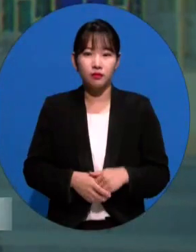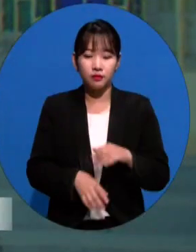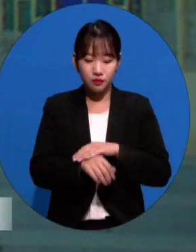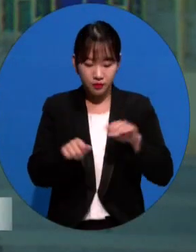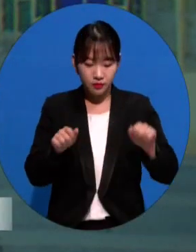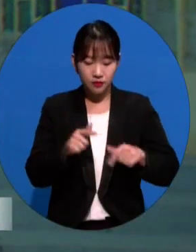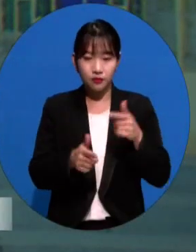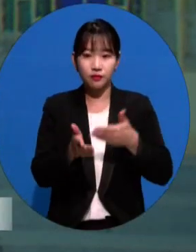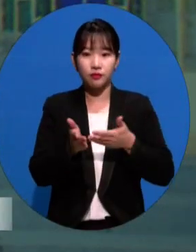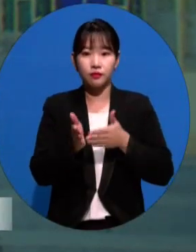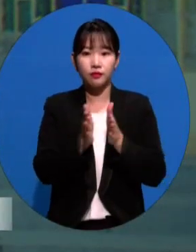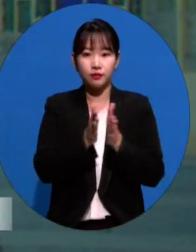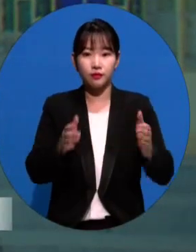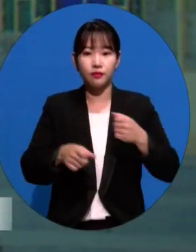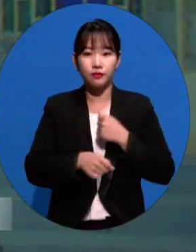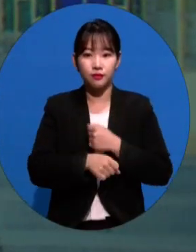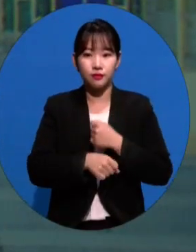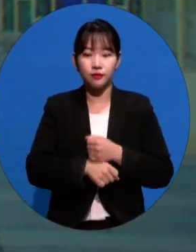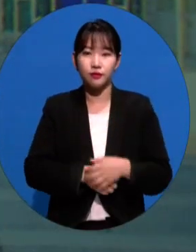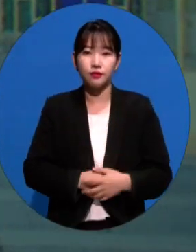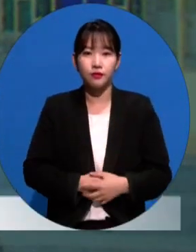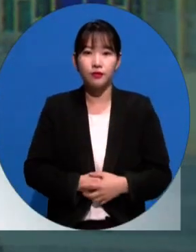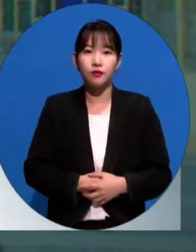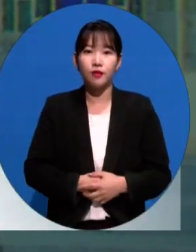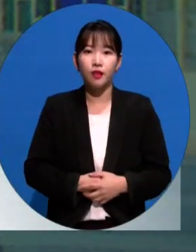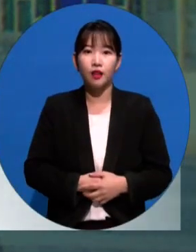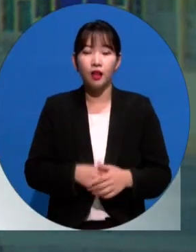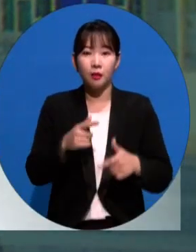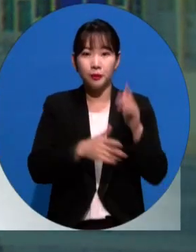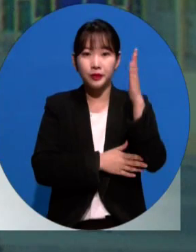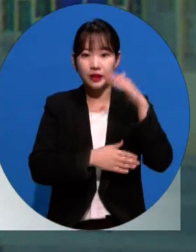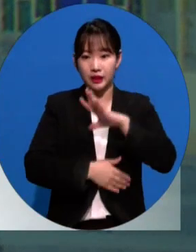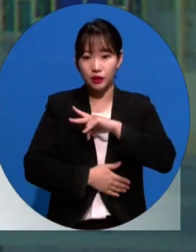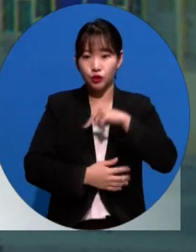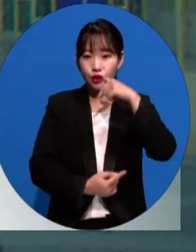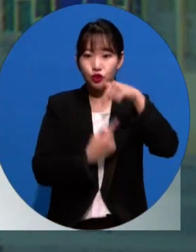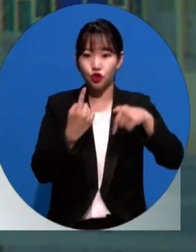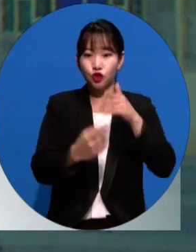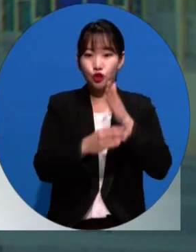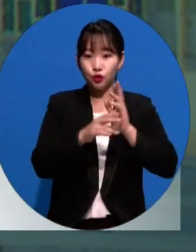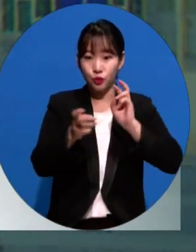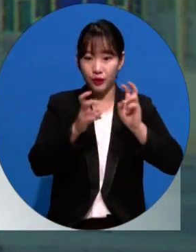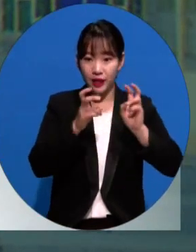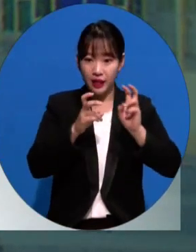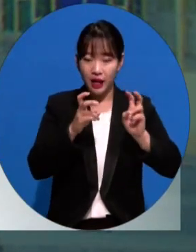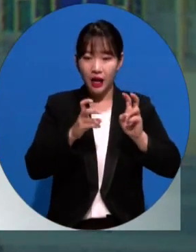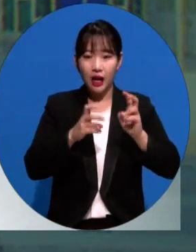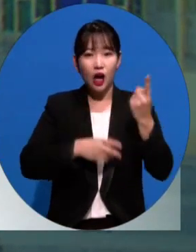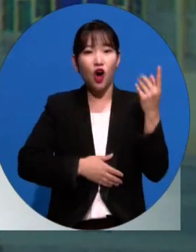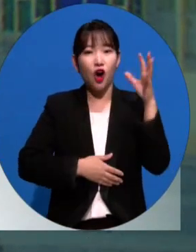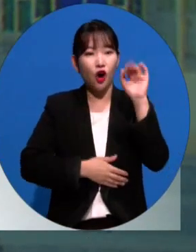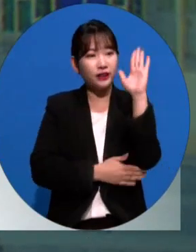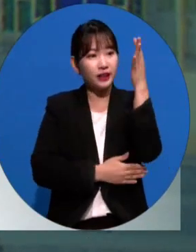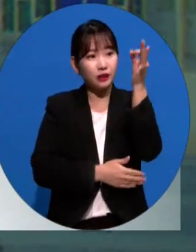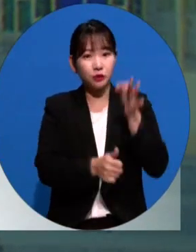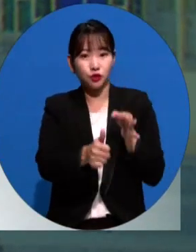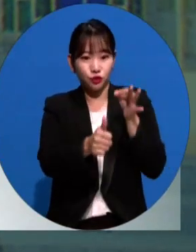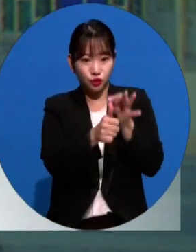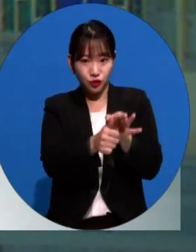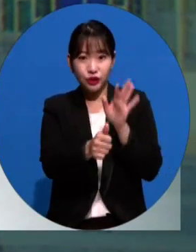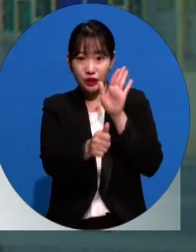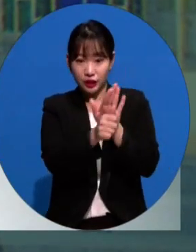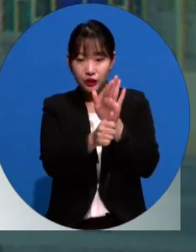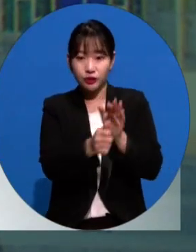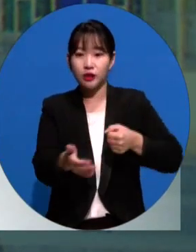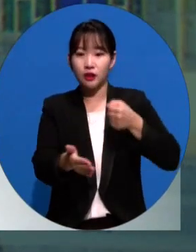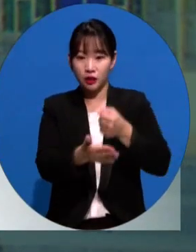여러분 안녕하십니까? 목포 MBC 뉴스데스크입니다. 목포시 의원이 경영하는 업체에 억대 보조금이 투입되기로 결정되면서